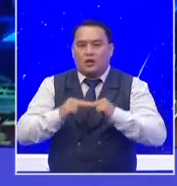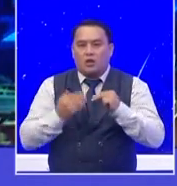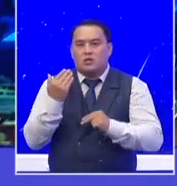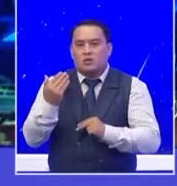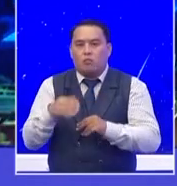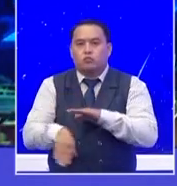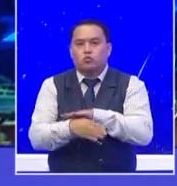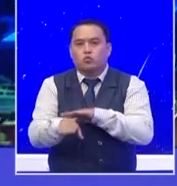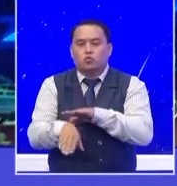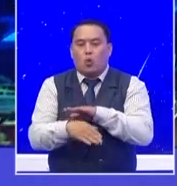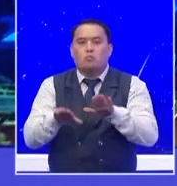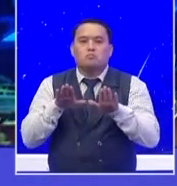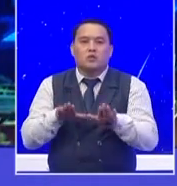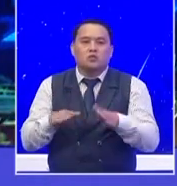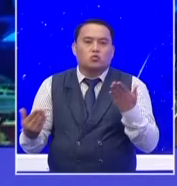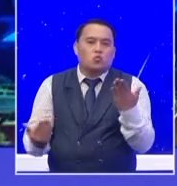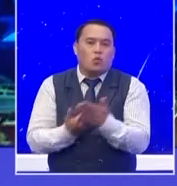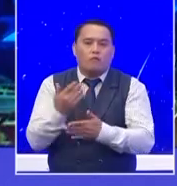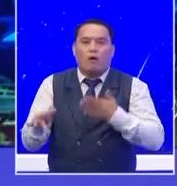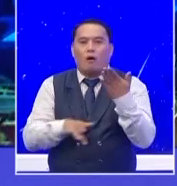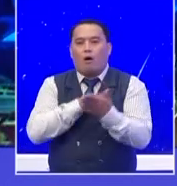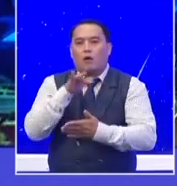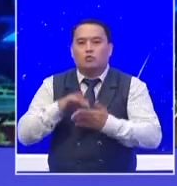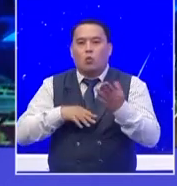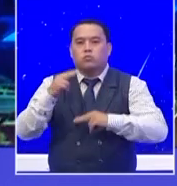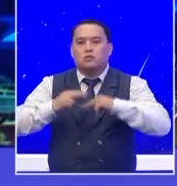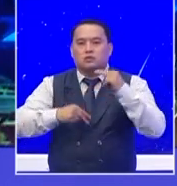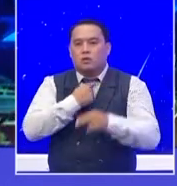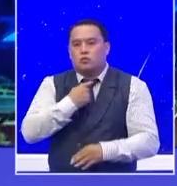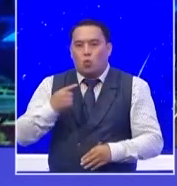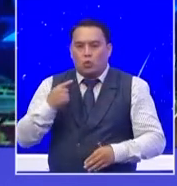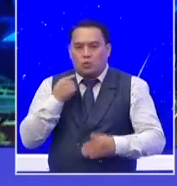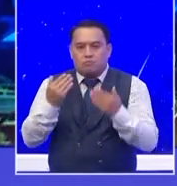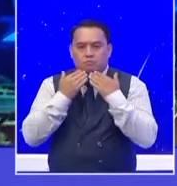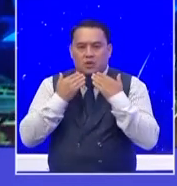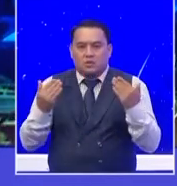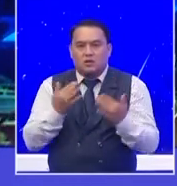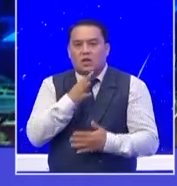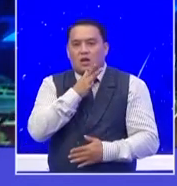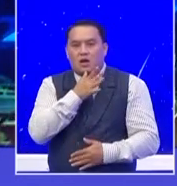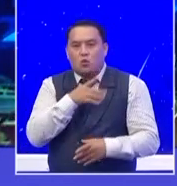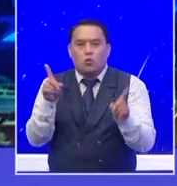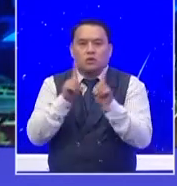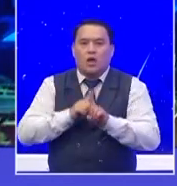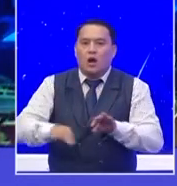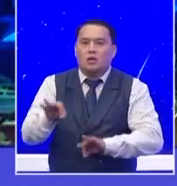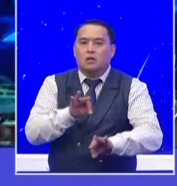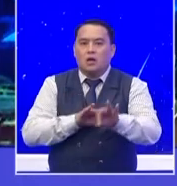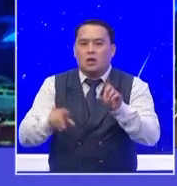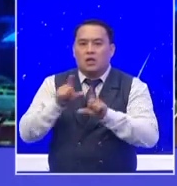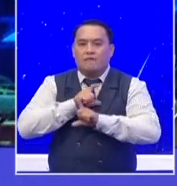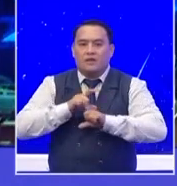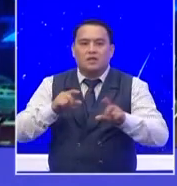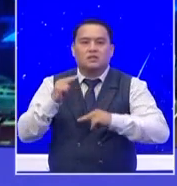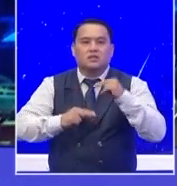на пустом месте вырастают новые города и села. Пример тому выросшие в областном центре за последние несколько лет уникальные по своей архитектуре